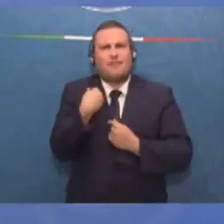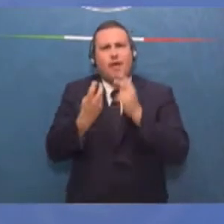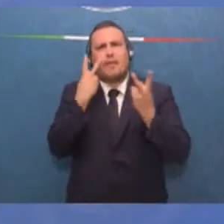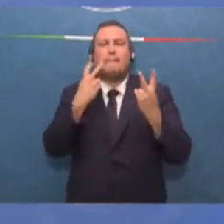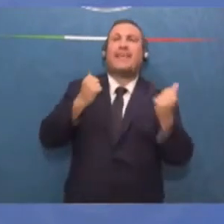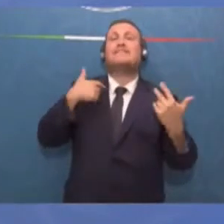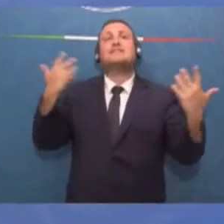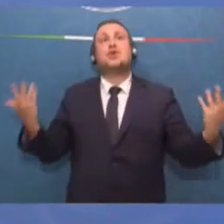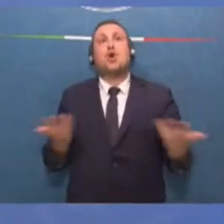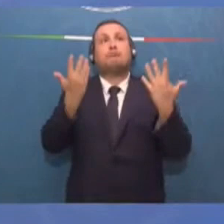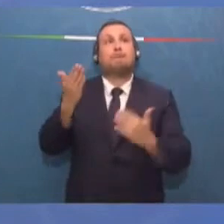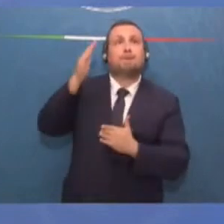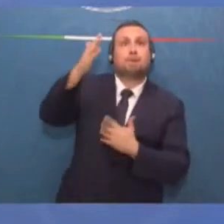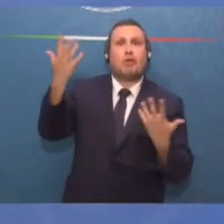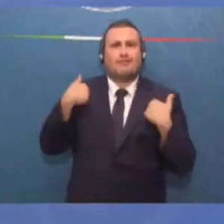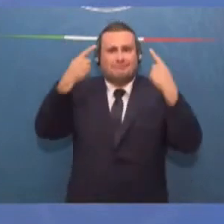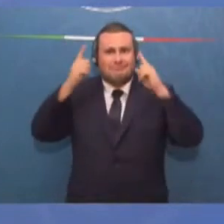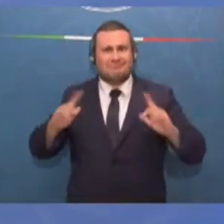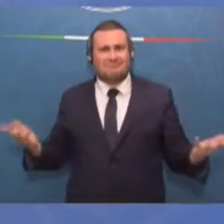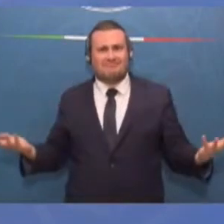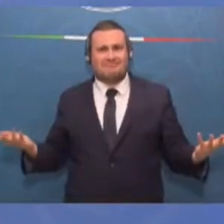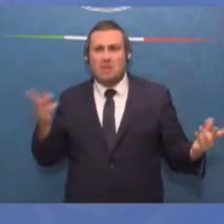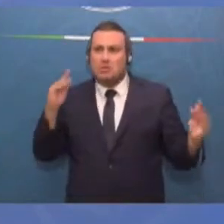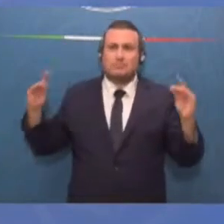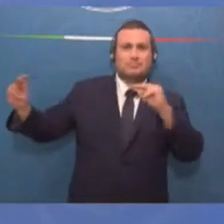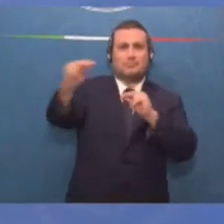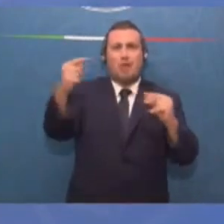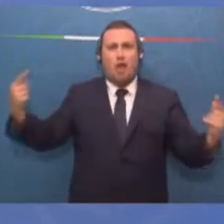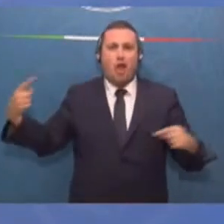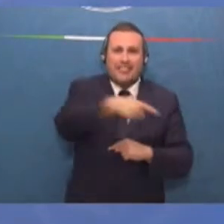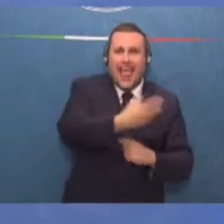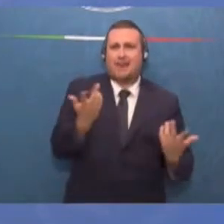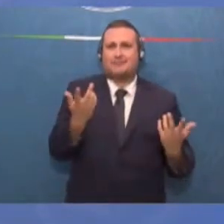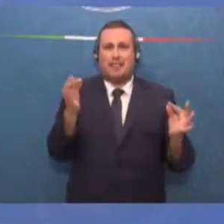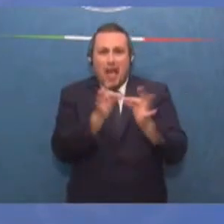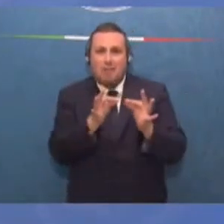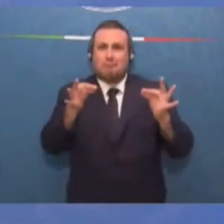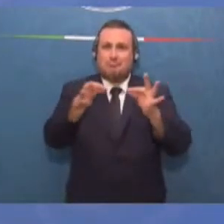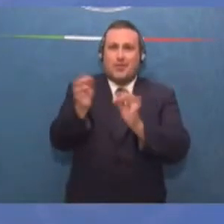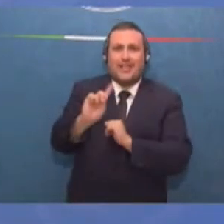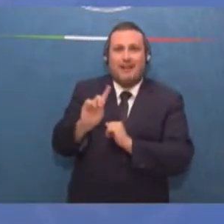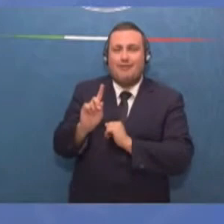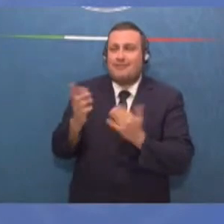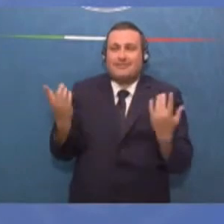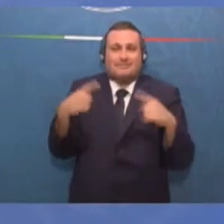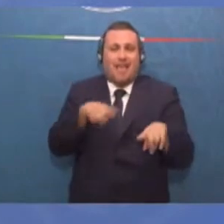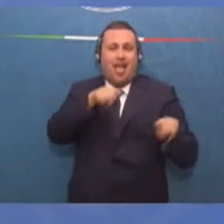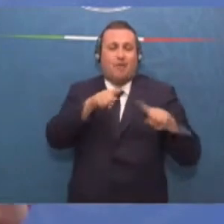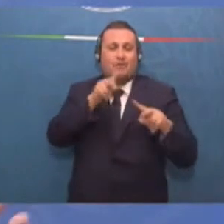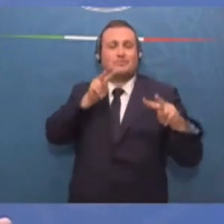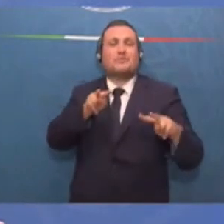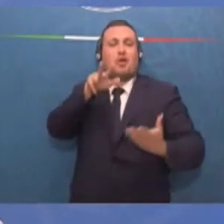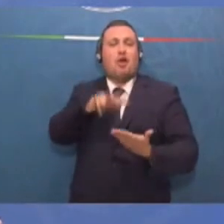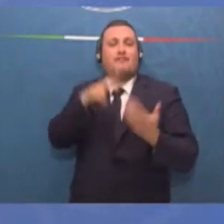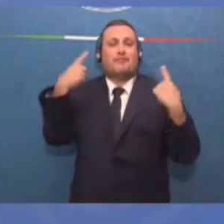previsioni su quello che succede c'è tanta gente che dice cose contrarie E c'è tanta gente che invece conferma questa visione Nel